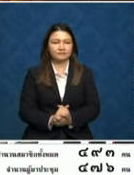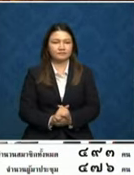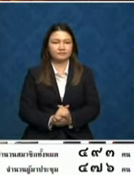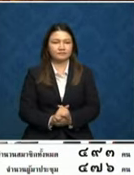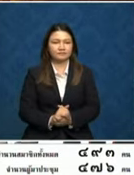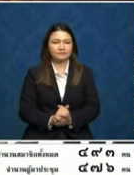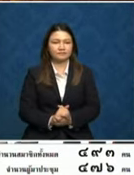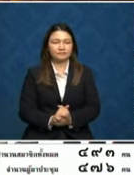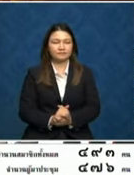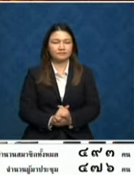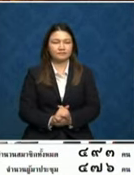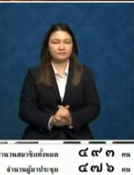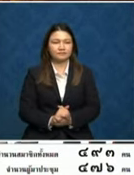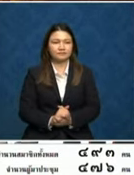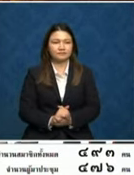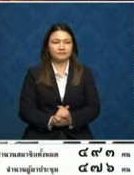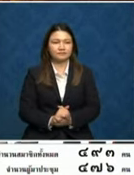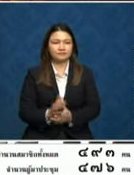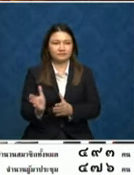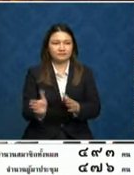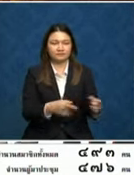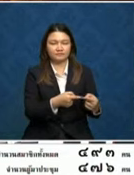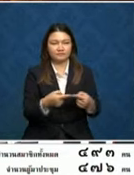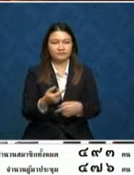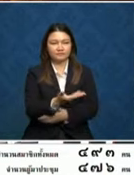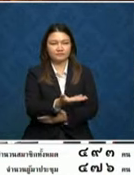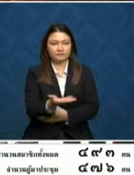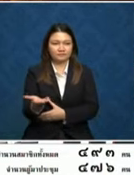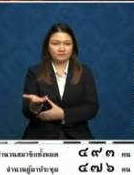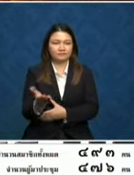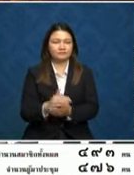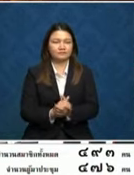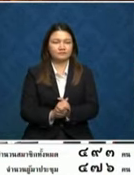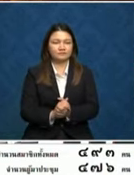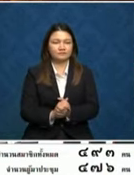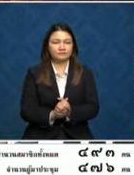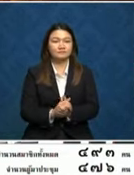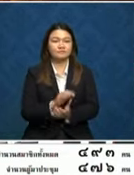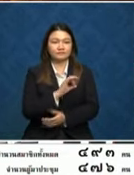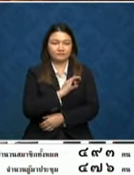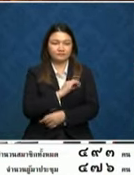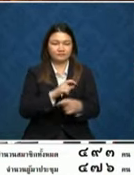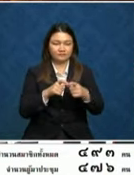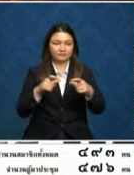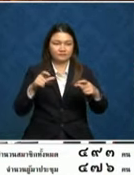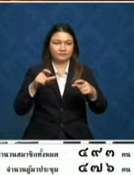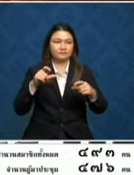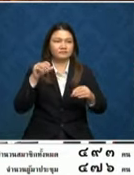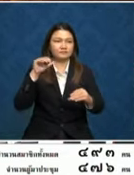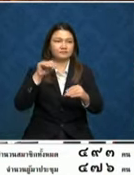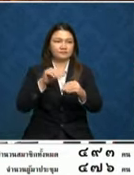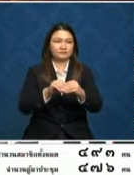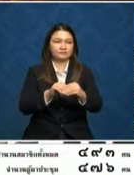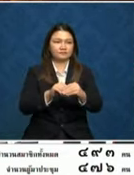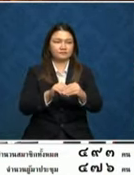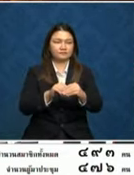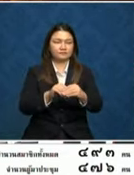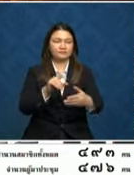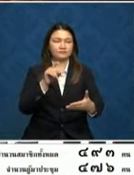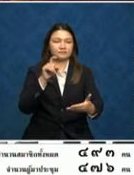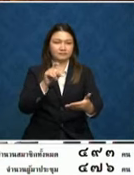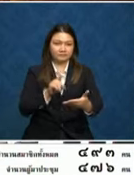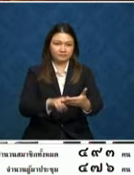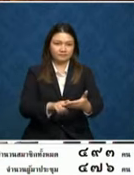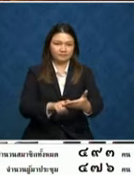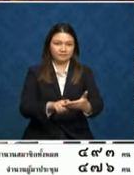ตอนนี้ก็ขอให้ที่ประชุมนะฮะท่านสมาชิกกรุณากดบัตรแสดงตนอีกครั้